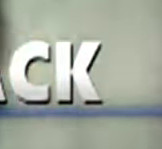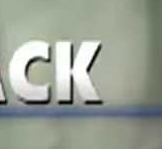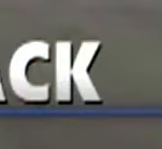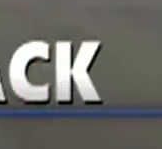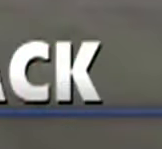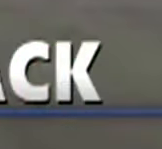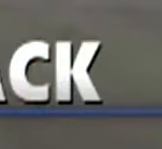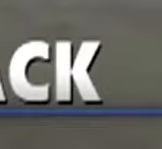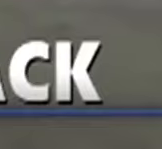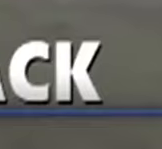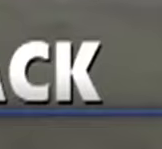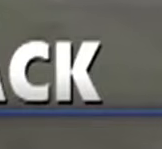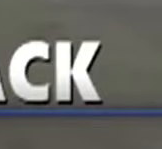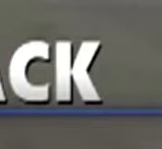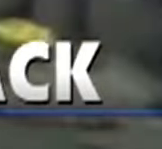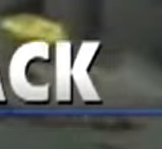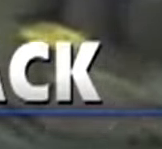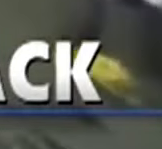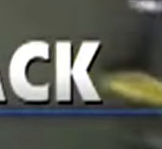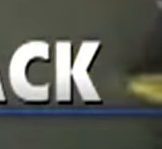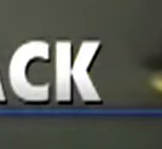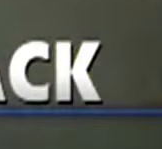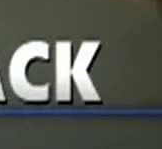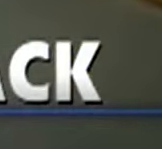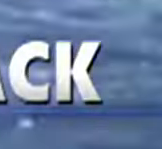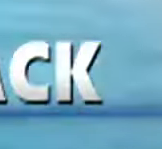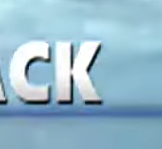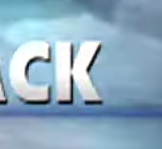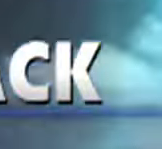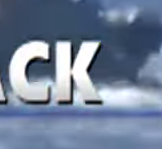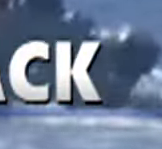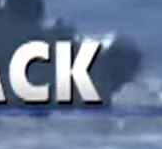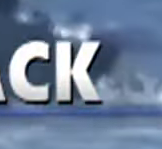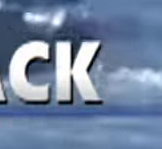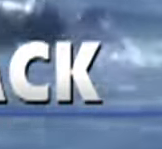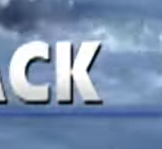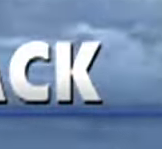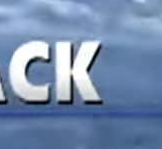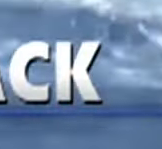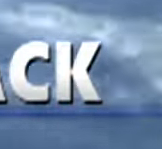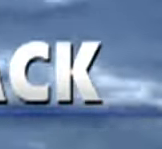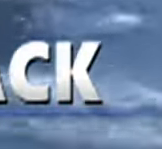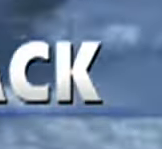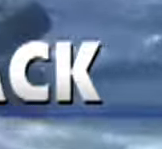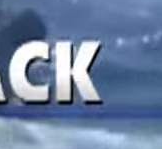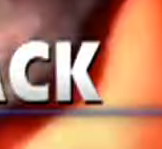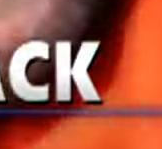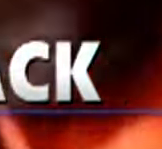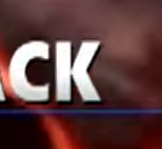Pilipino. Dalawang kababayan natin ang nasawi sa missile attack. Ang iba pang detalye, abangan maya-maya